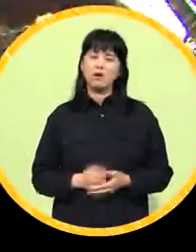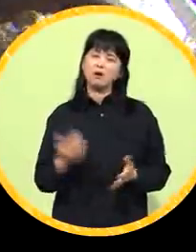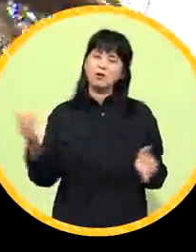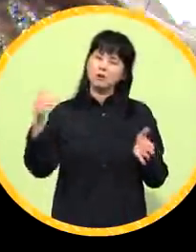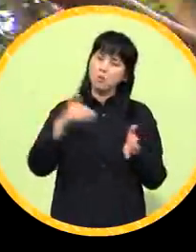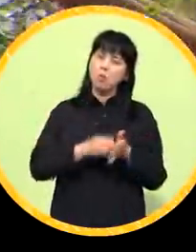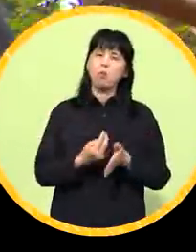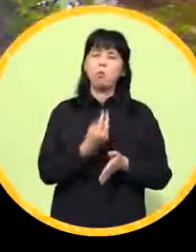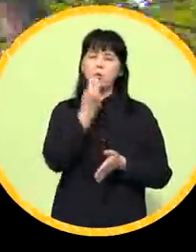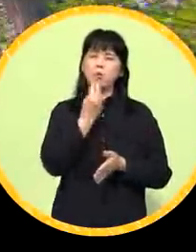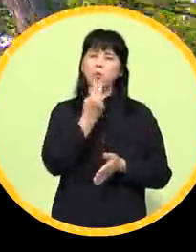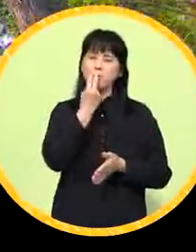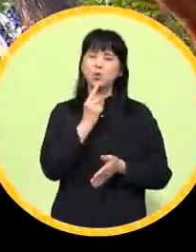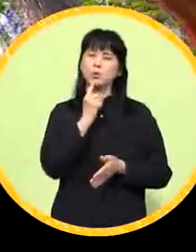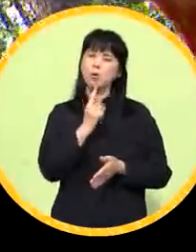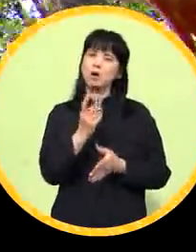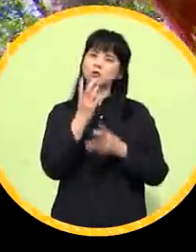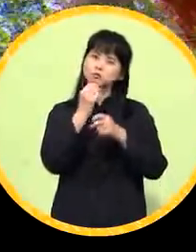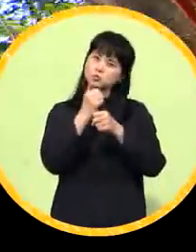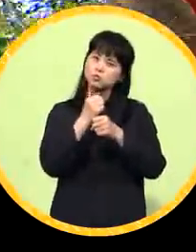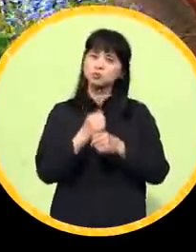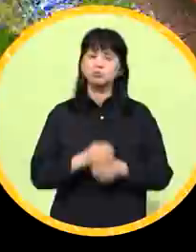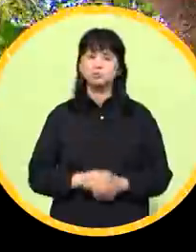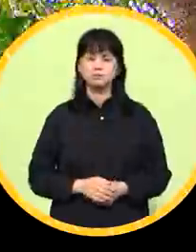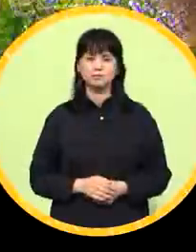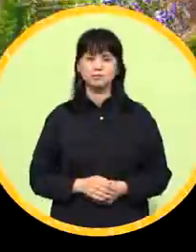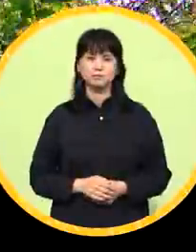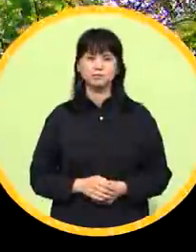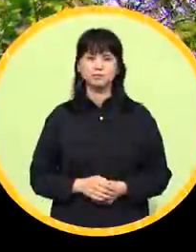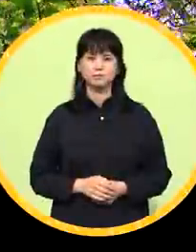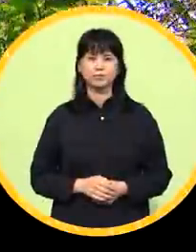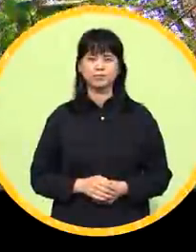最後に深呼吸したのはいつだっただろう